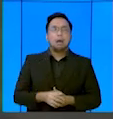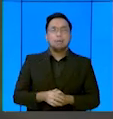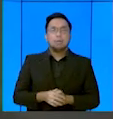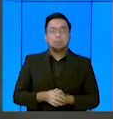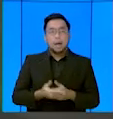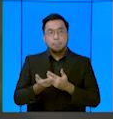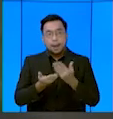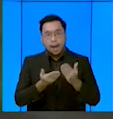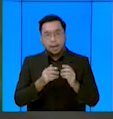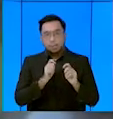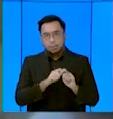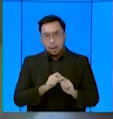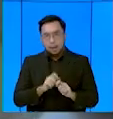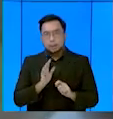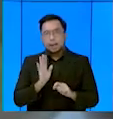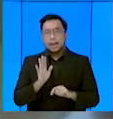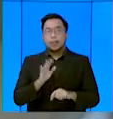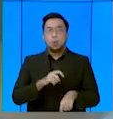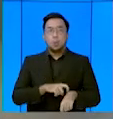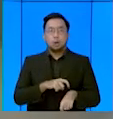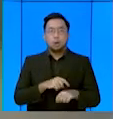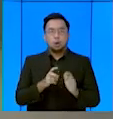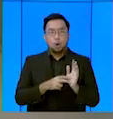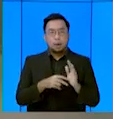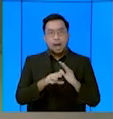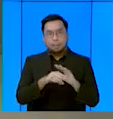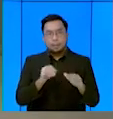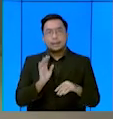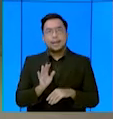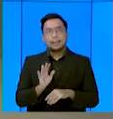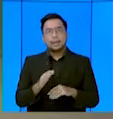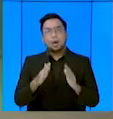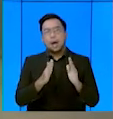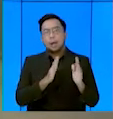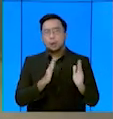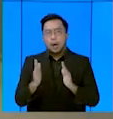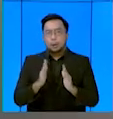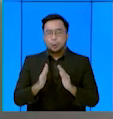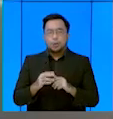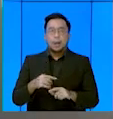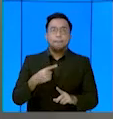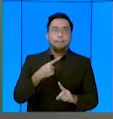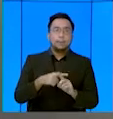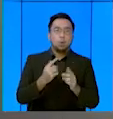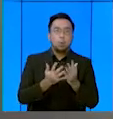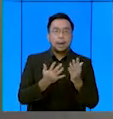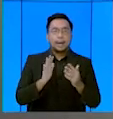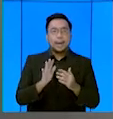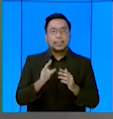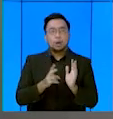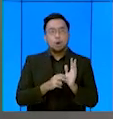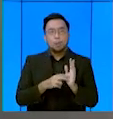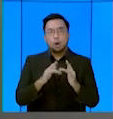pelayanan, pihak rumah sakit akan menentukan waktu pembukaan pengambilan nomor antrian secara manual. Warga yang berobat juga bisa mengambil nomor antrian secara